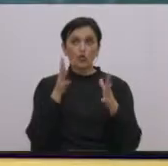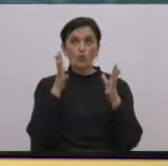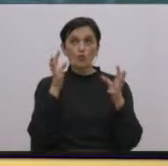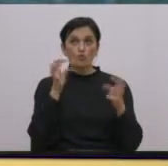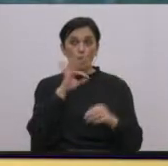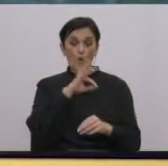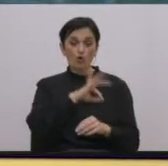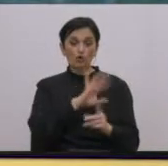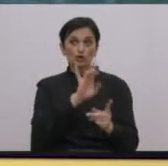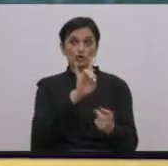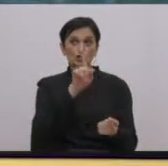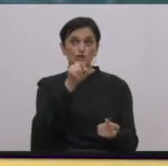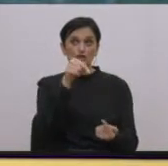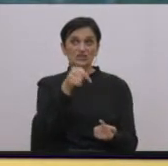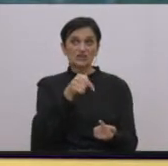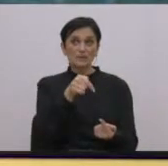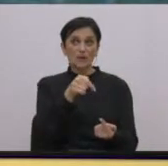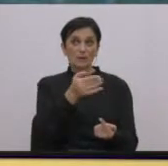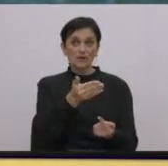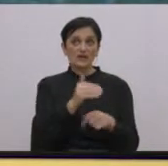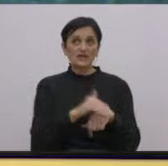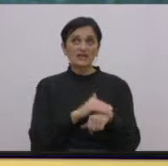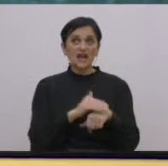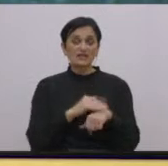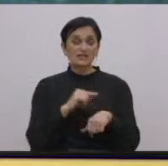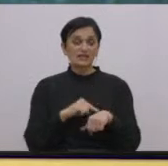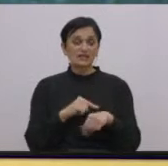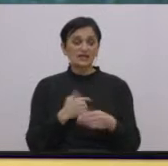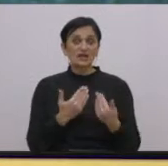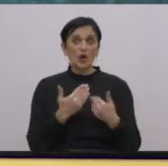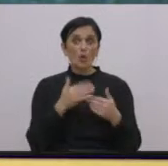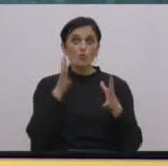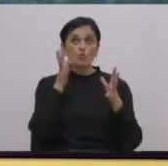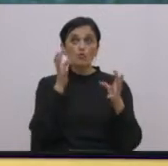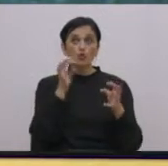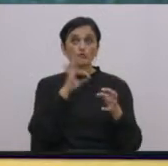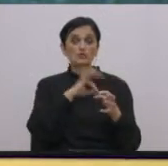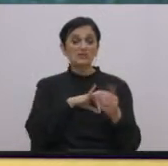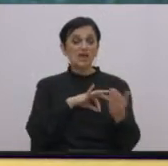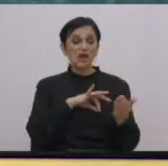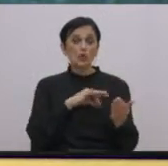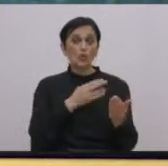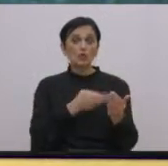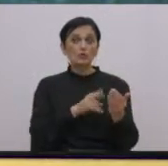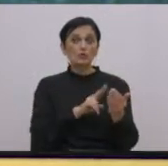სარგებლობ შესაბამისად კეთილგანწყობ. Ანუ ბოროტაც სარგებლობთ, იმიტომ